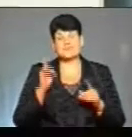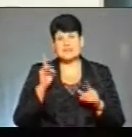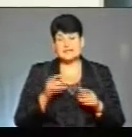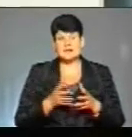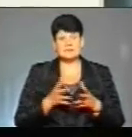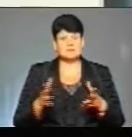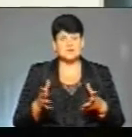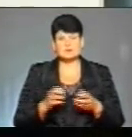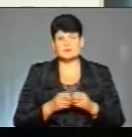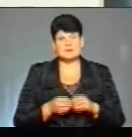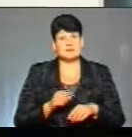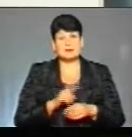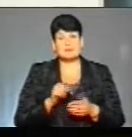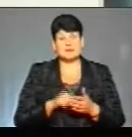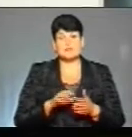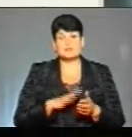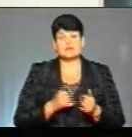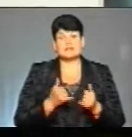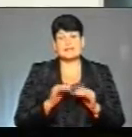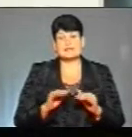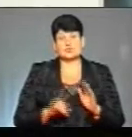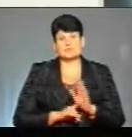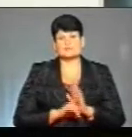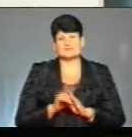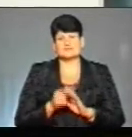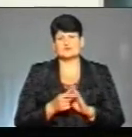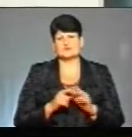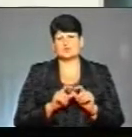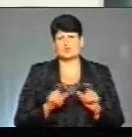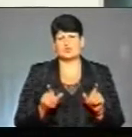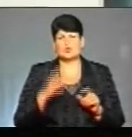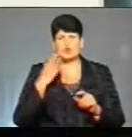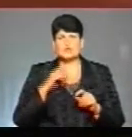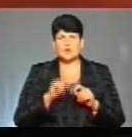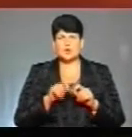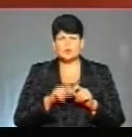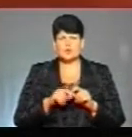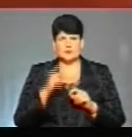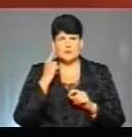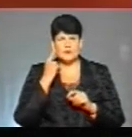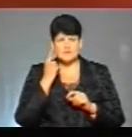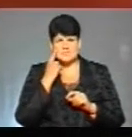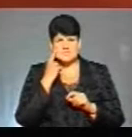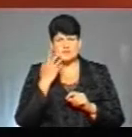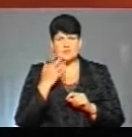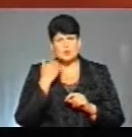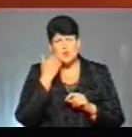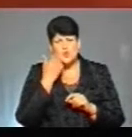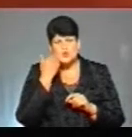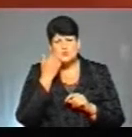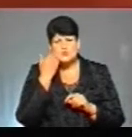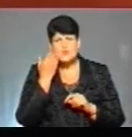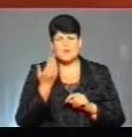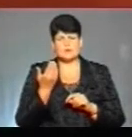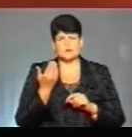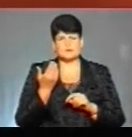найбільш болюче це питання було для діток початкової ланки. Я пам'ятаю, коли контрольні оцінки оголошували, так. то так було соромно